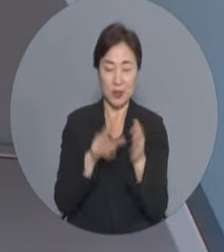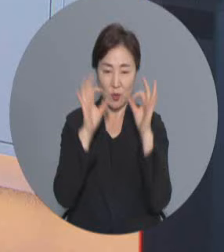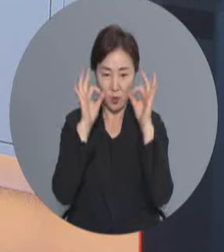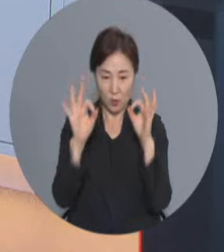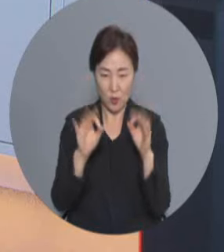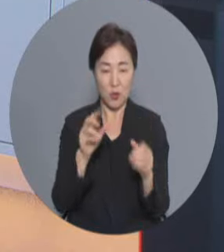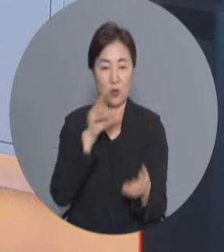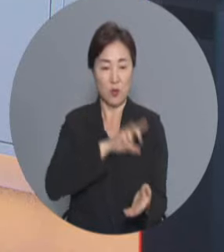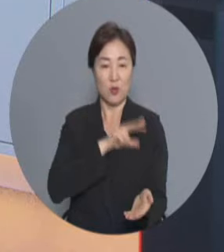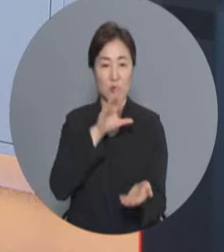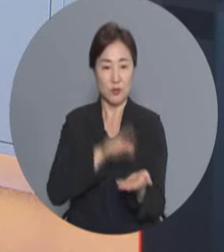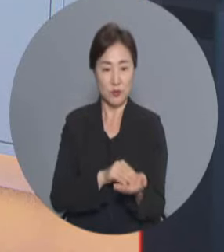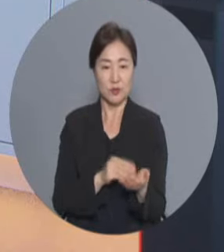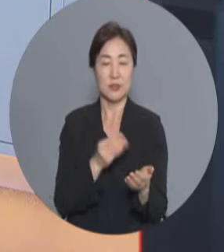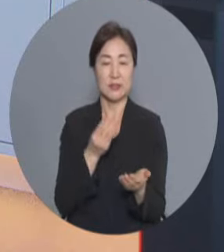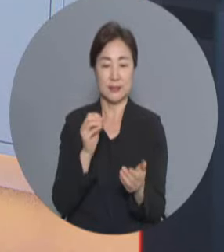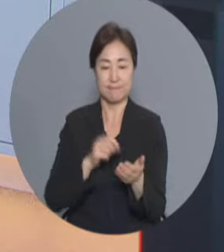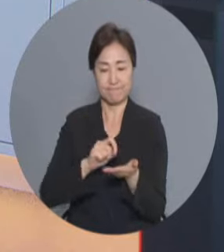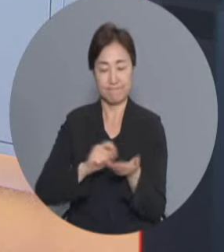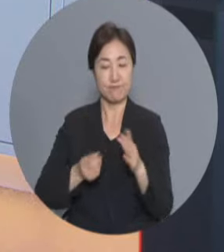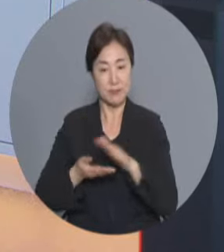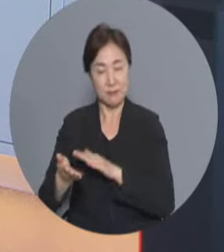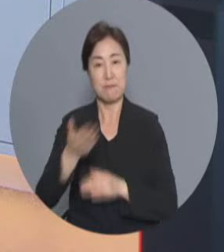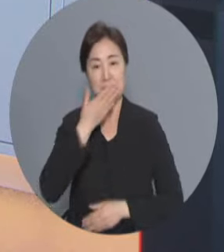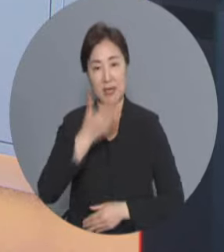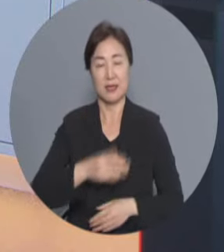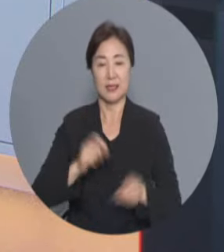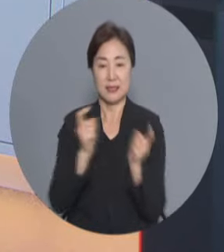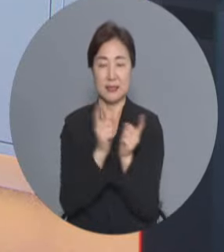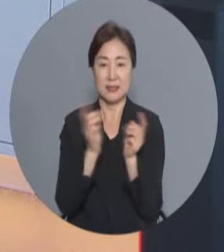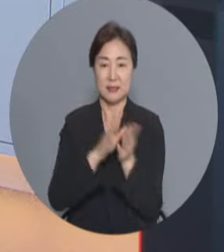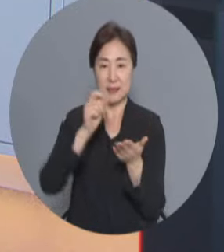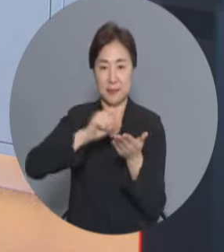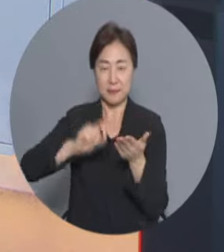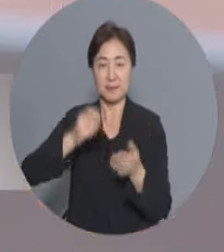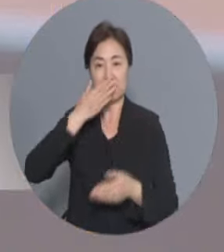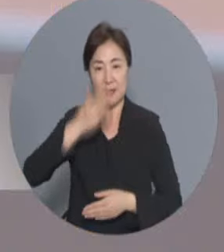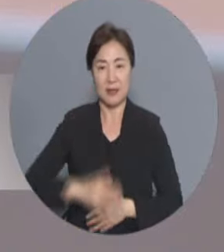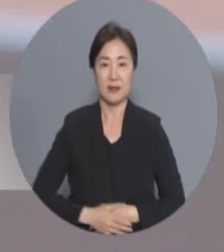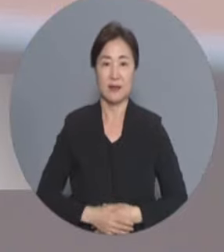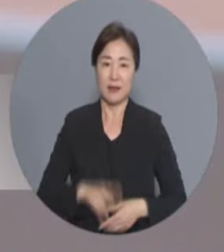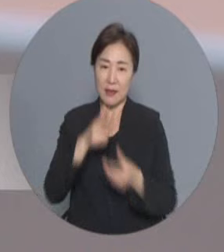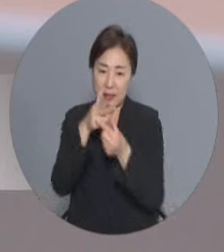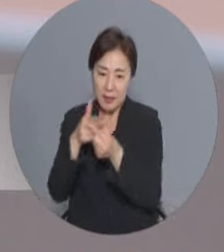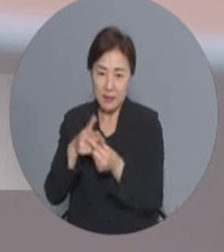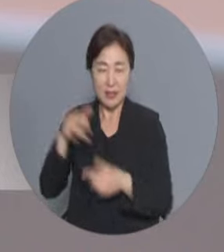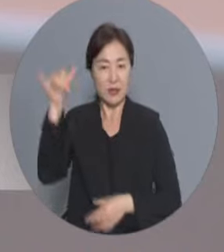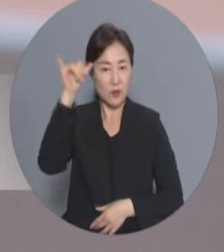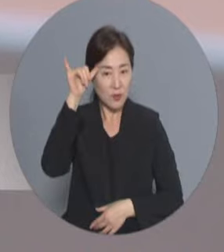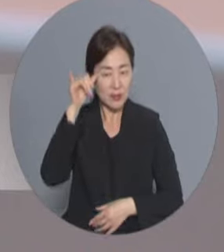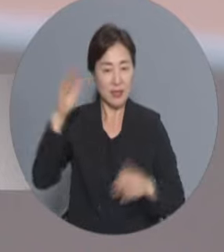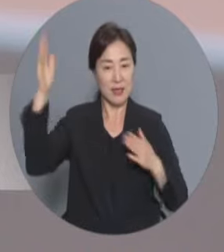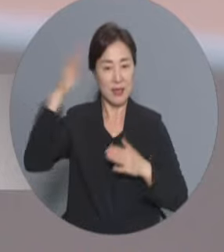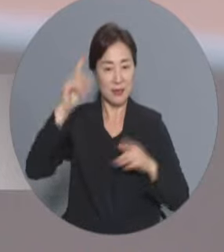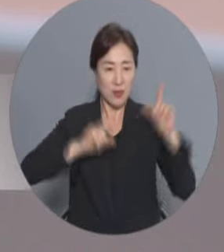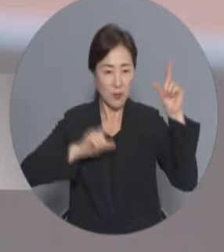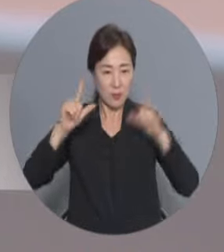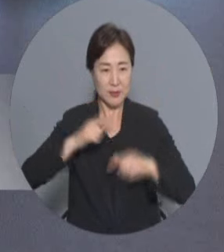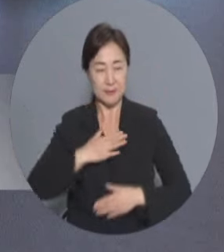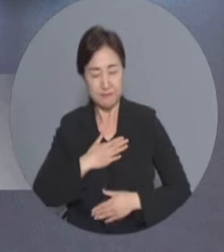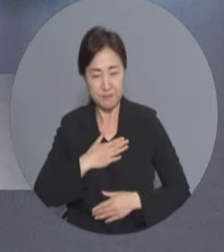있고 화면에 필기도 가능합니다. 카메라와 인공지능은 학생의 표정과 반응을